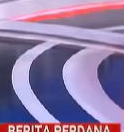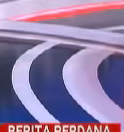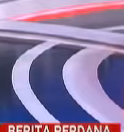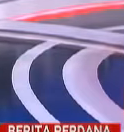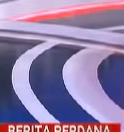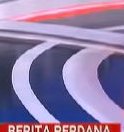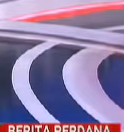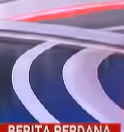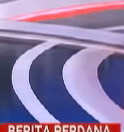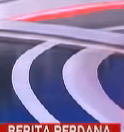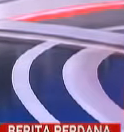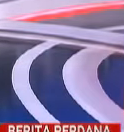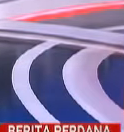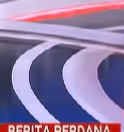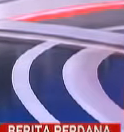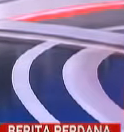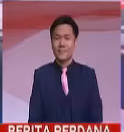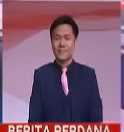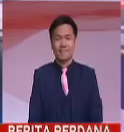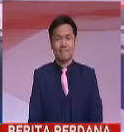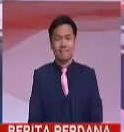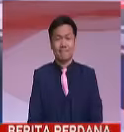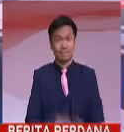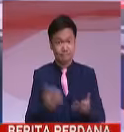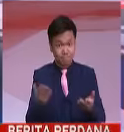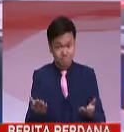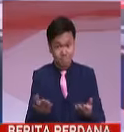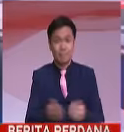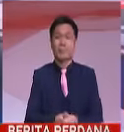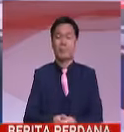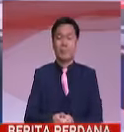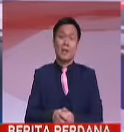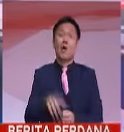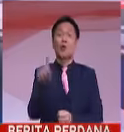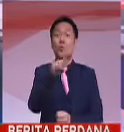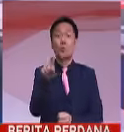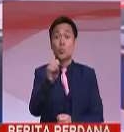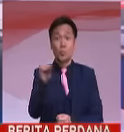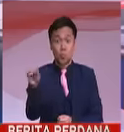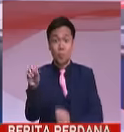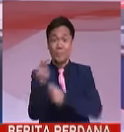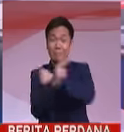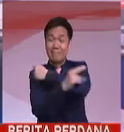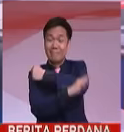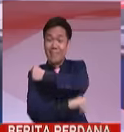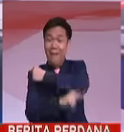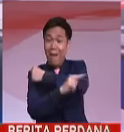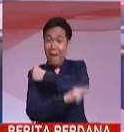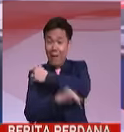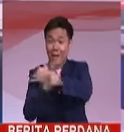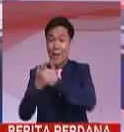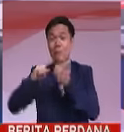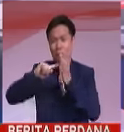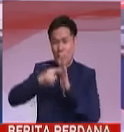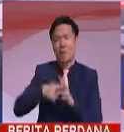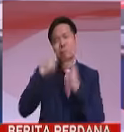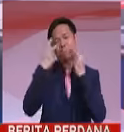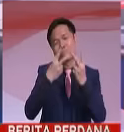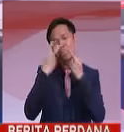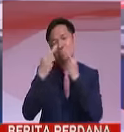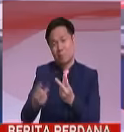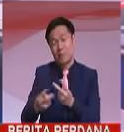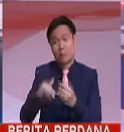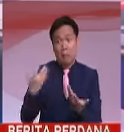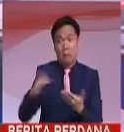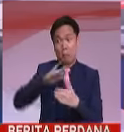tak bersua kembali saudara Zoo negara dibuka smule kepada pengunjung mulai hari ini selepas